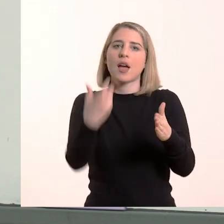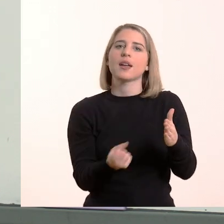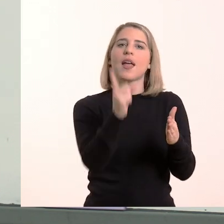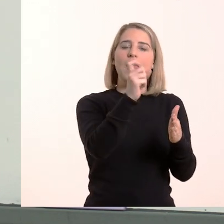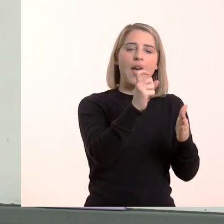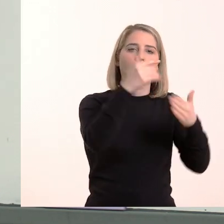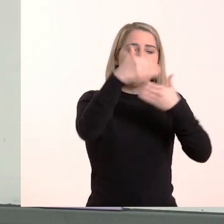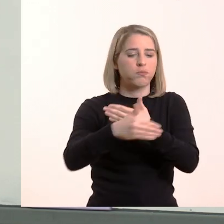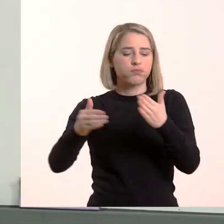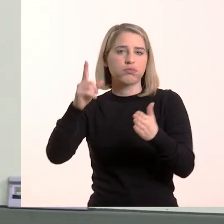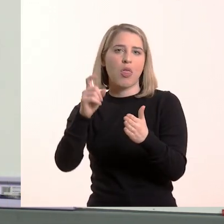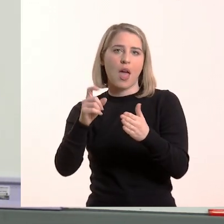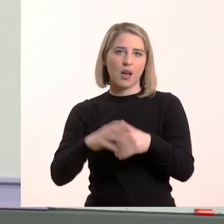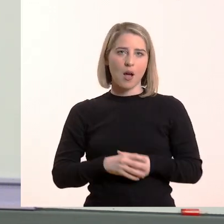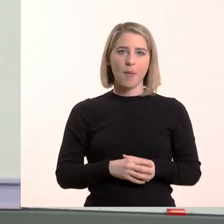κουτί